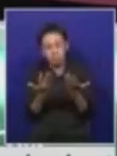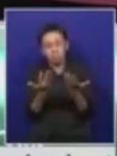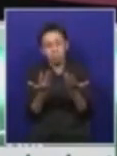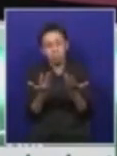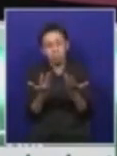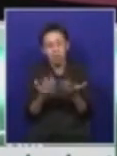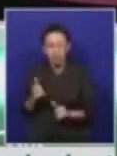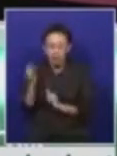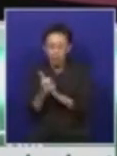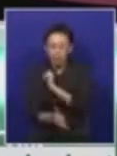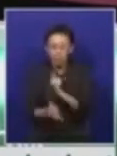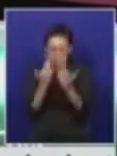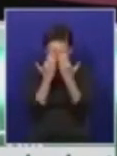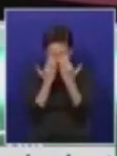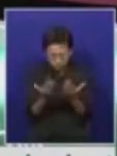มีศาสนสถานของทุกศาสนาและมาตรการที่มุ่งเน้นการควบคุมของประชากรบางกลุ่มเป็นการจำเพาะ